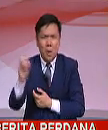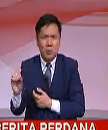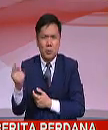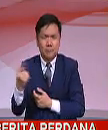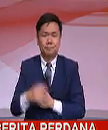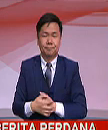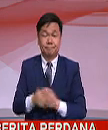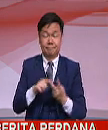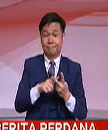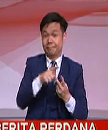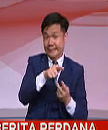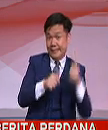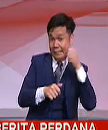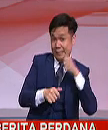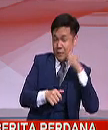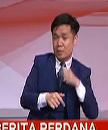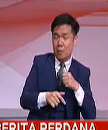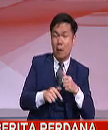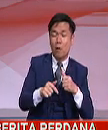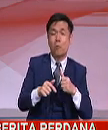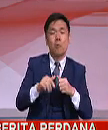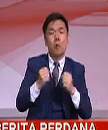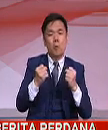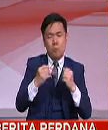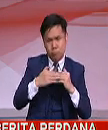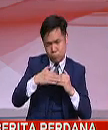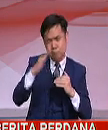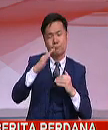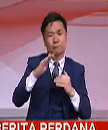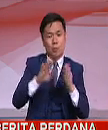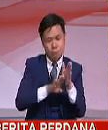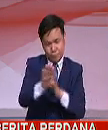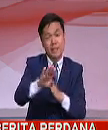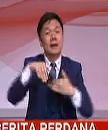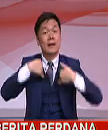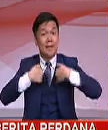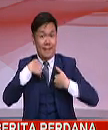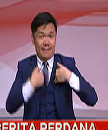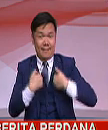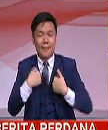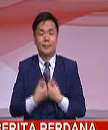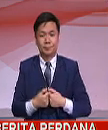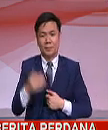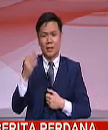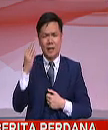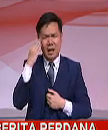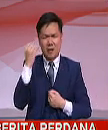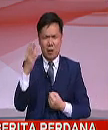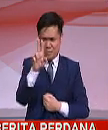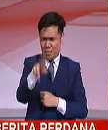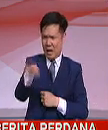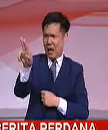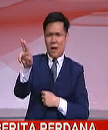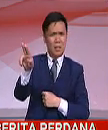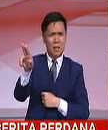nak kembangkan saya punya ternakan. Sebab kita pun tahu isu ternakan sekarang, ramai orang macam confused halal,